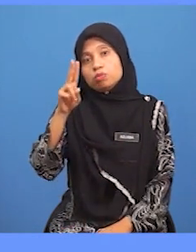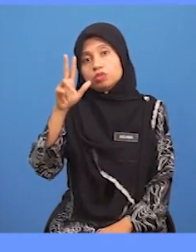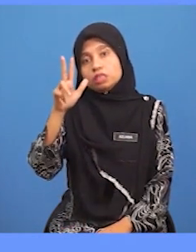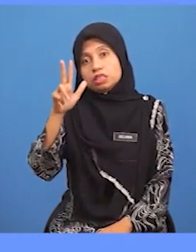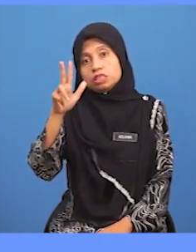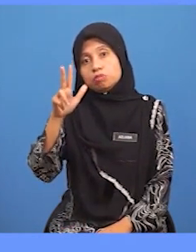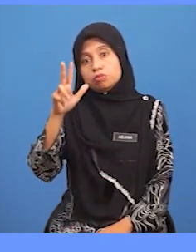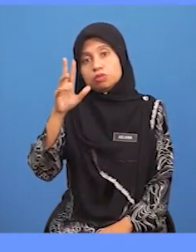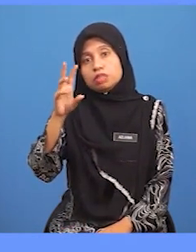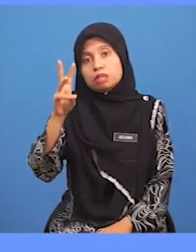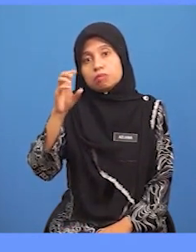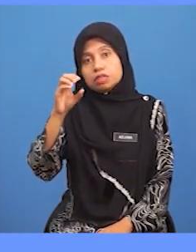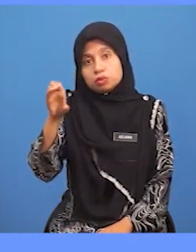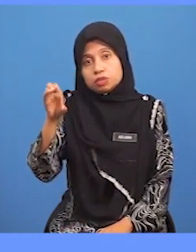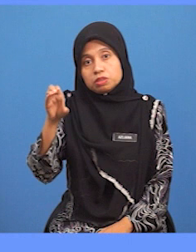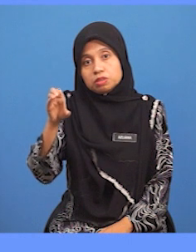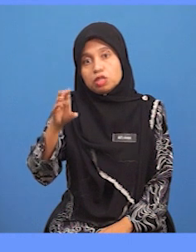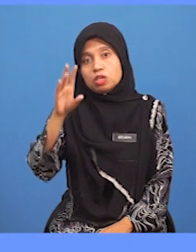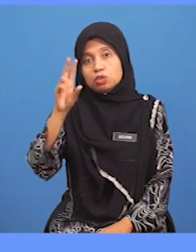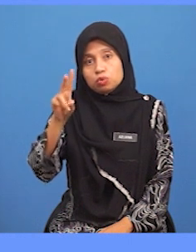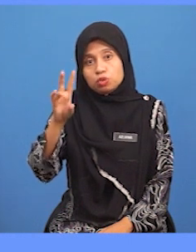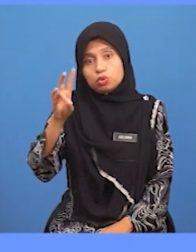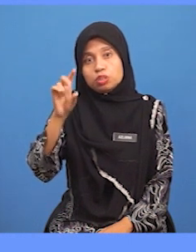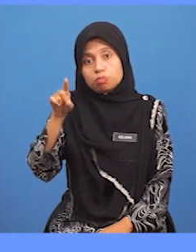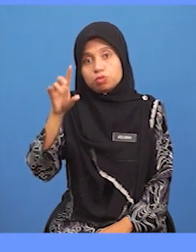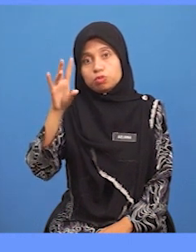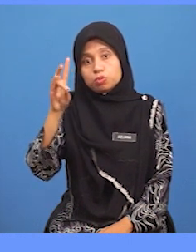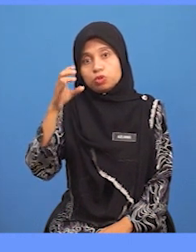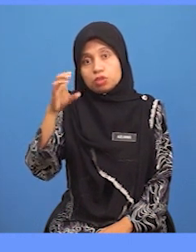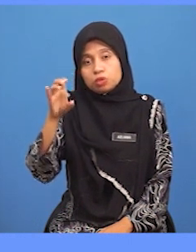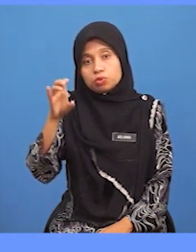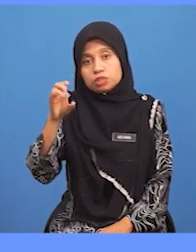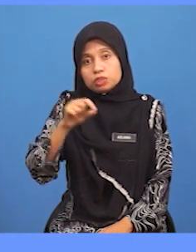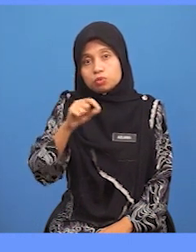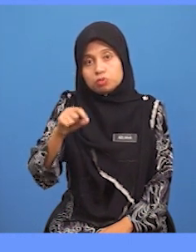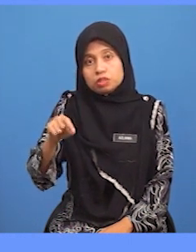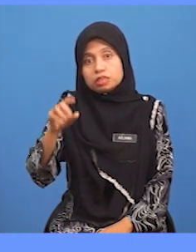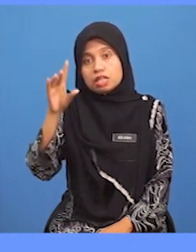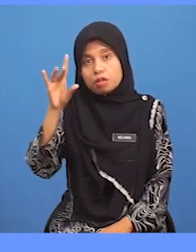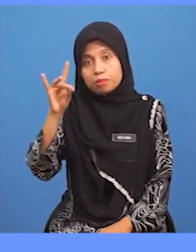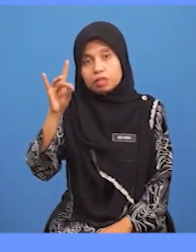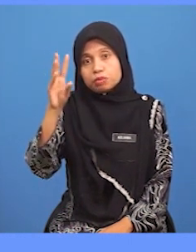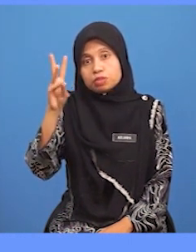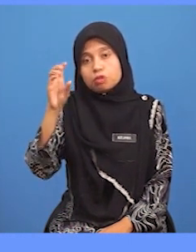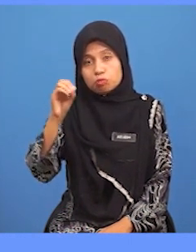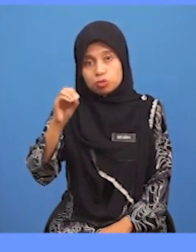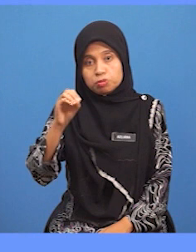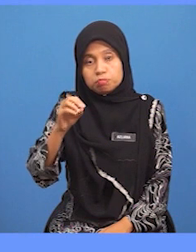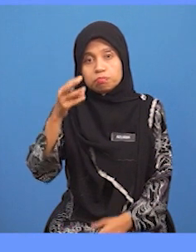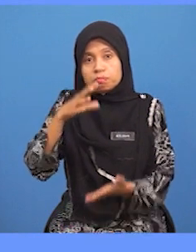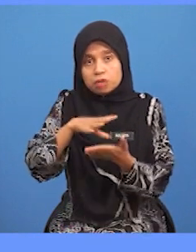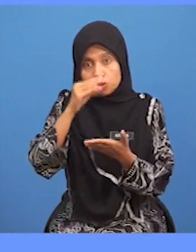RM52,300. Buruh langsung RM7,700. Alat tulis kilang RM860.